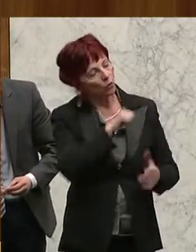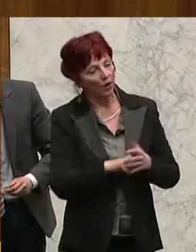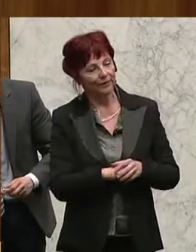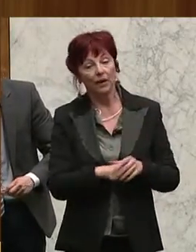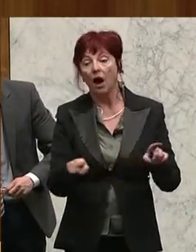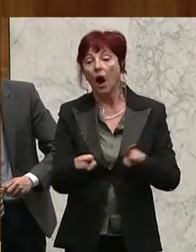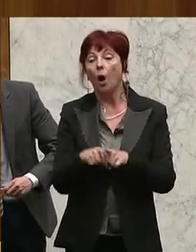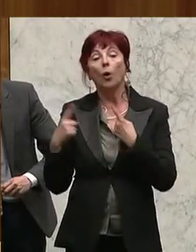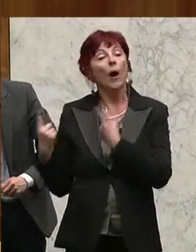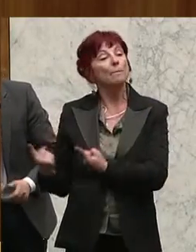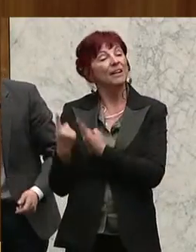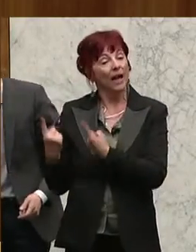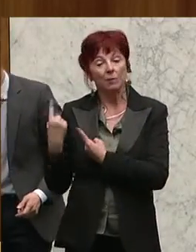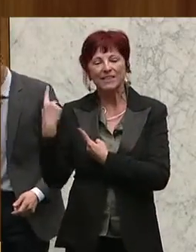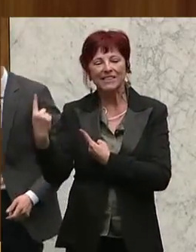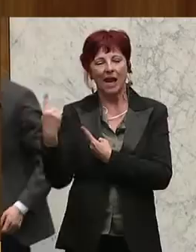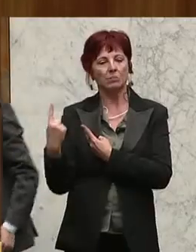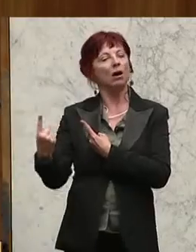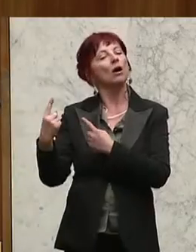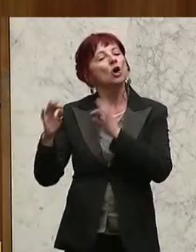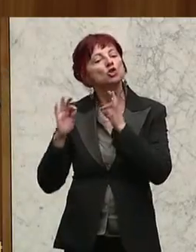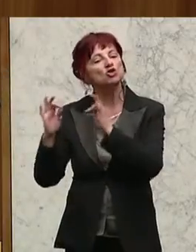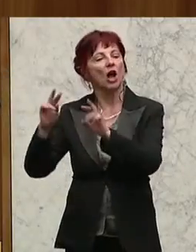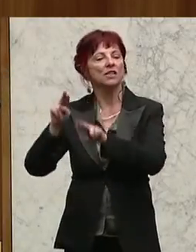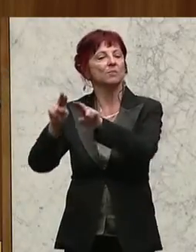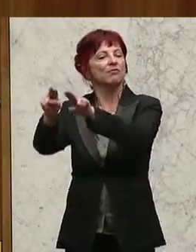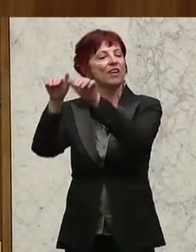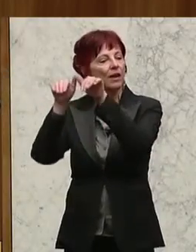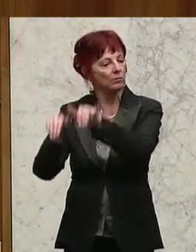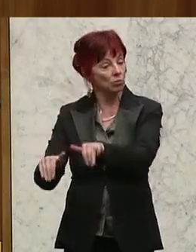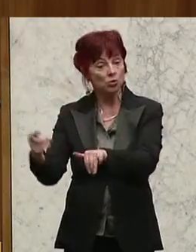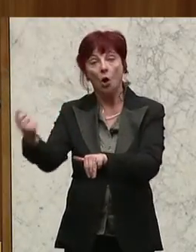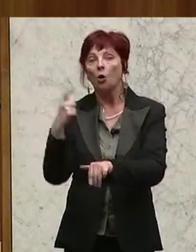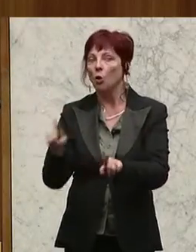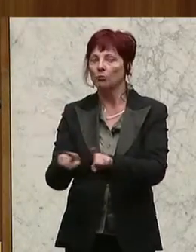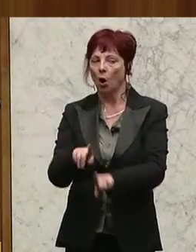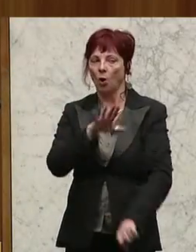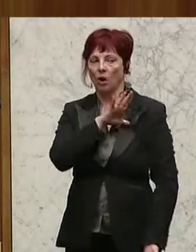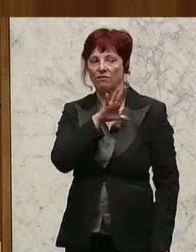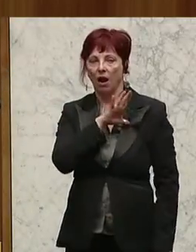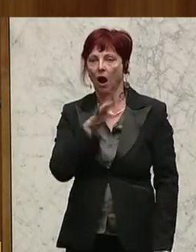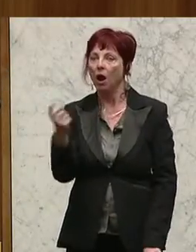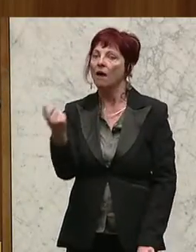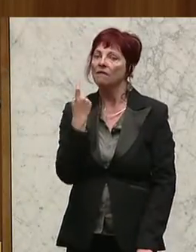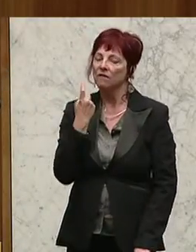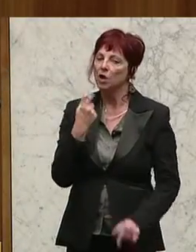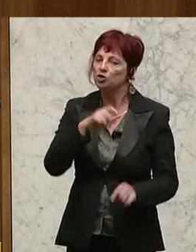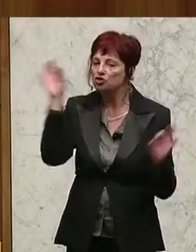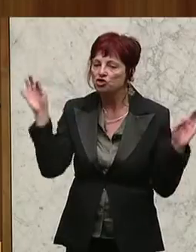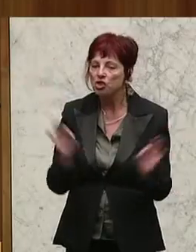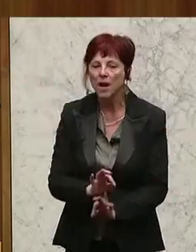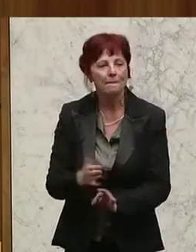auch für die Infrastruktur verantwortlich, was zu massiven Gefährdungen und einigen Tragödien geführt hat, weil nämlich